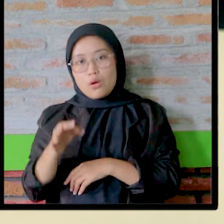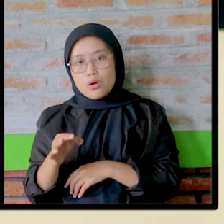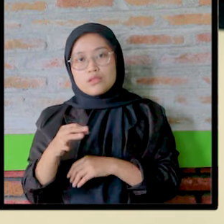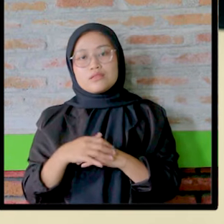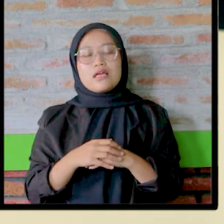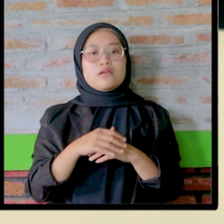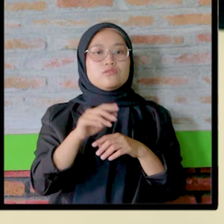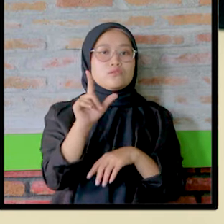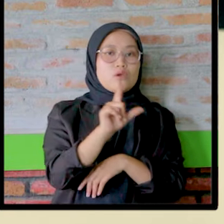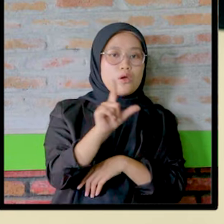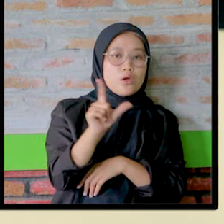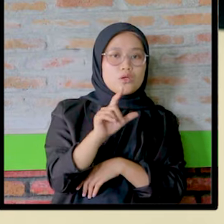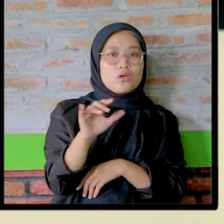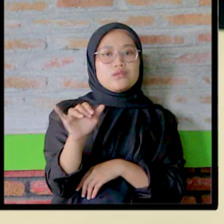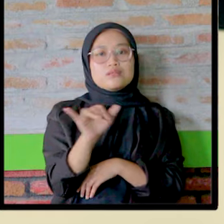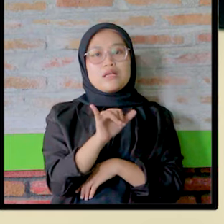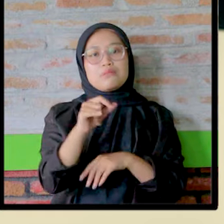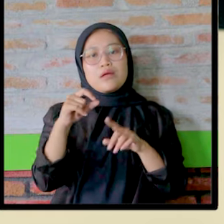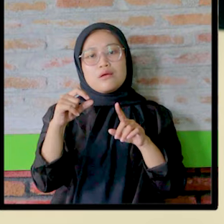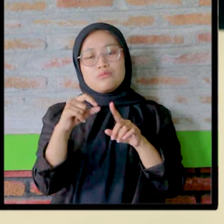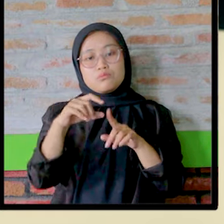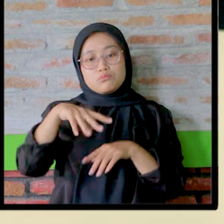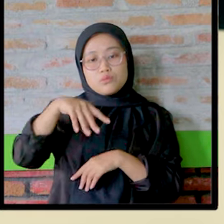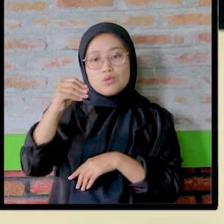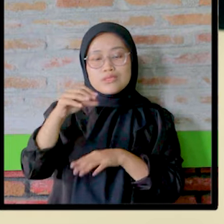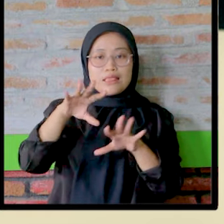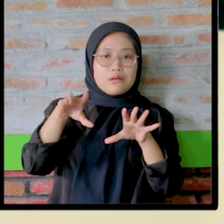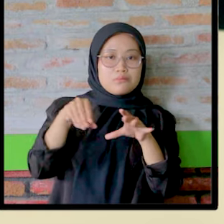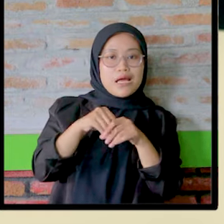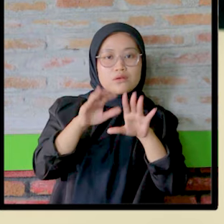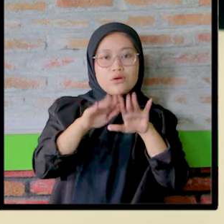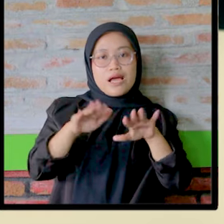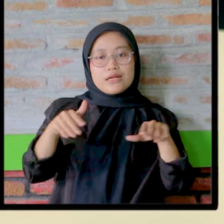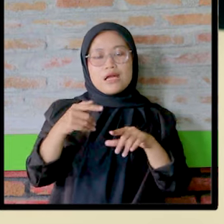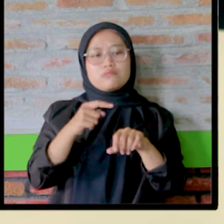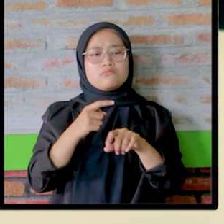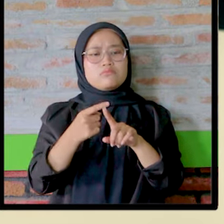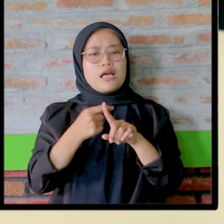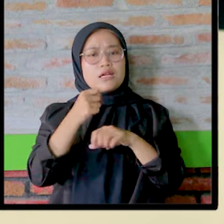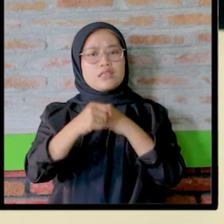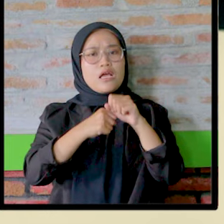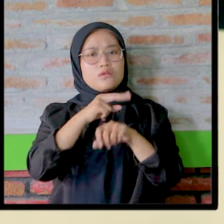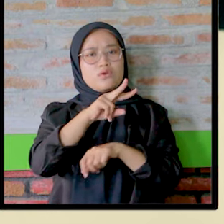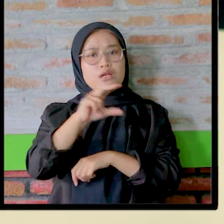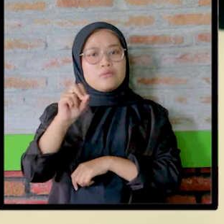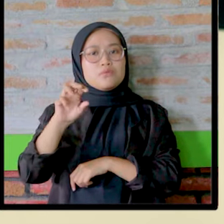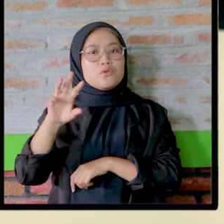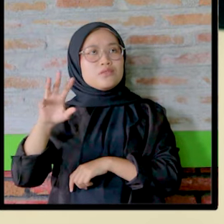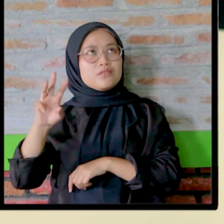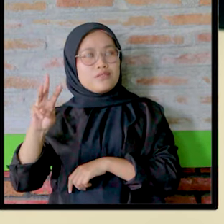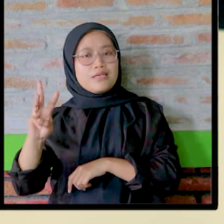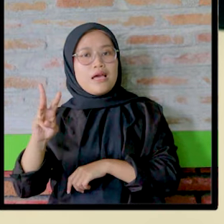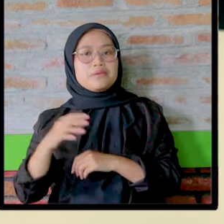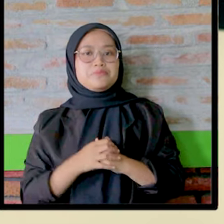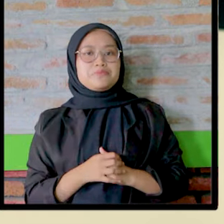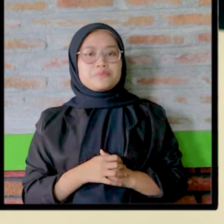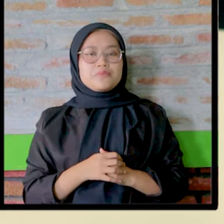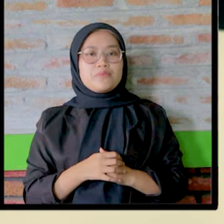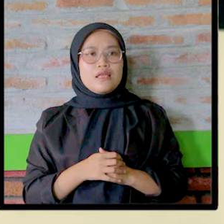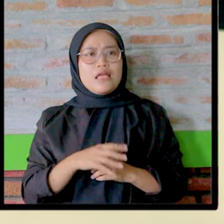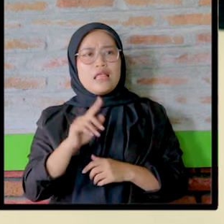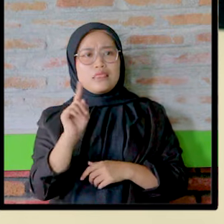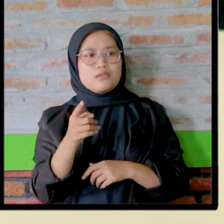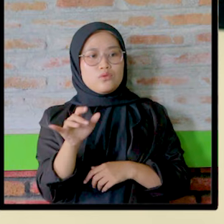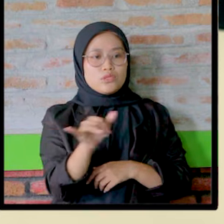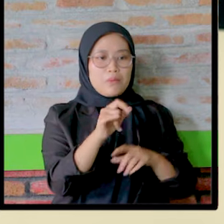terpadu perempuan dan anak Kota Surakarta pada waktu itu sejak 2003 eh kemudian tentu dengan PPT